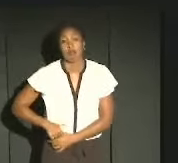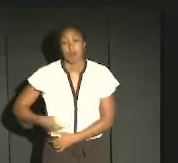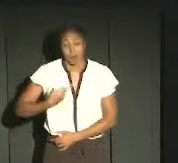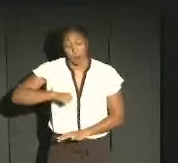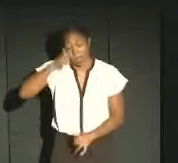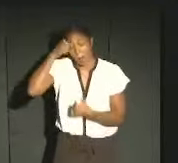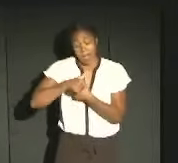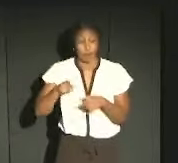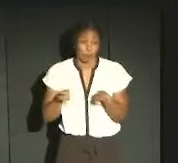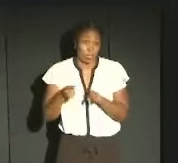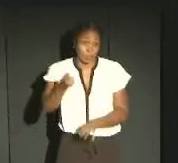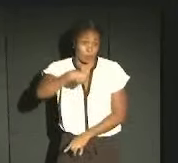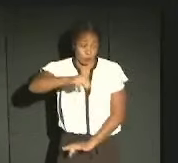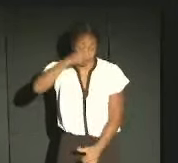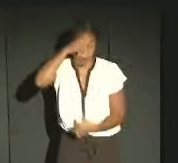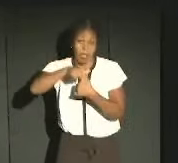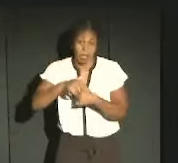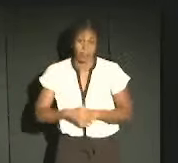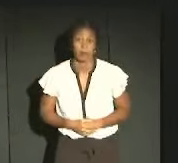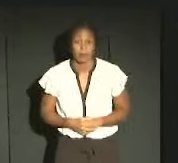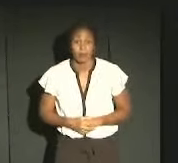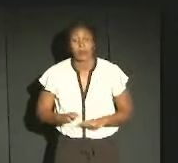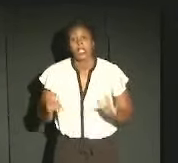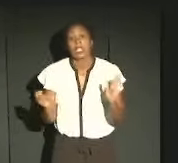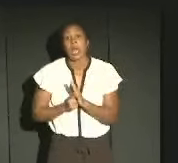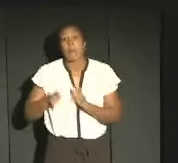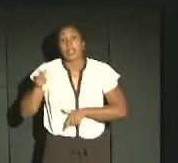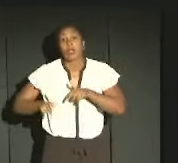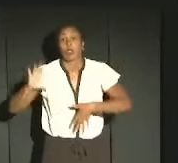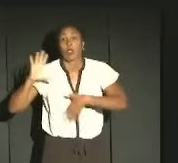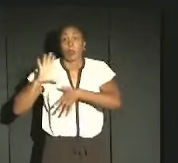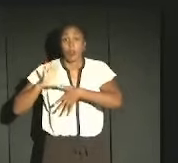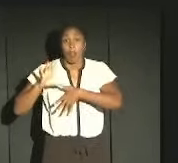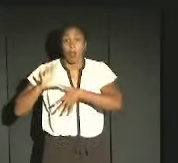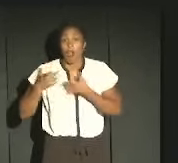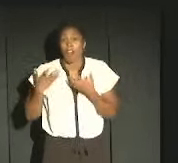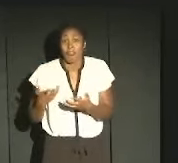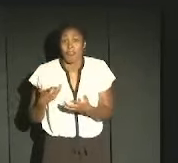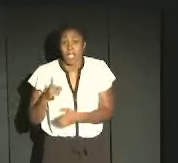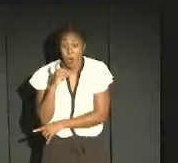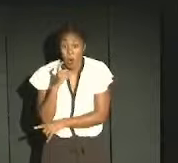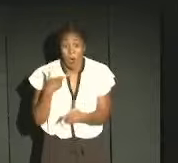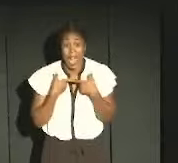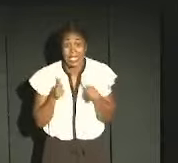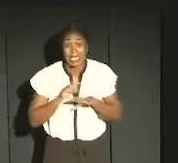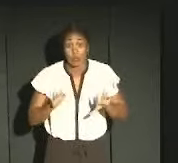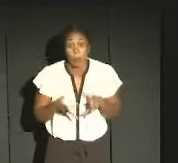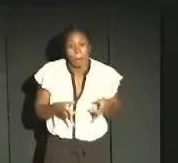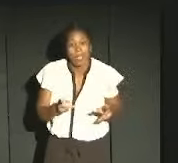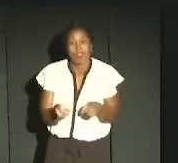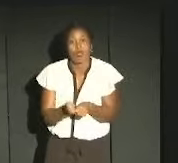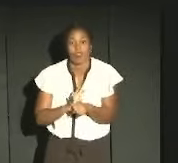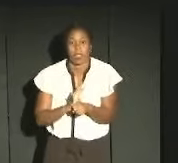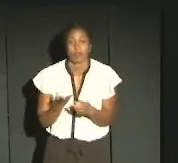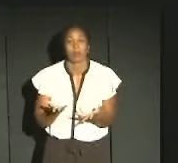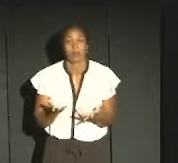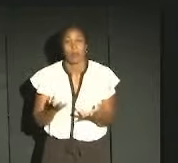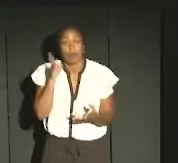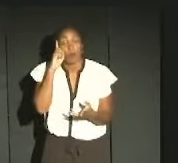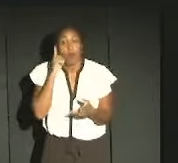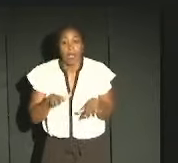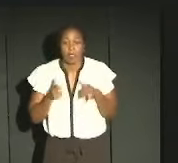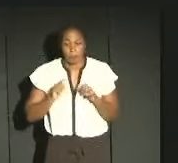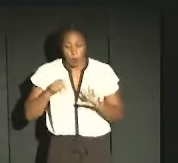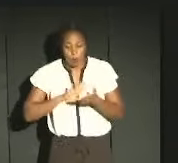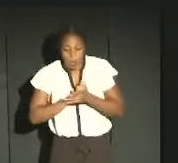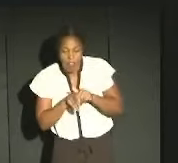nous souvenons tous que lorsque les Guadeloupéens demandaient juste l'accès à l'eau au moment du covid puisque le premier geste barrière était de